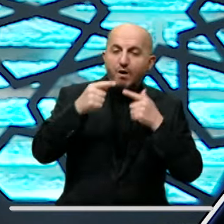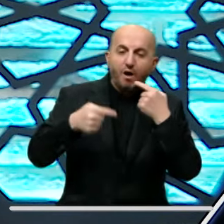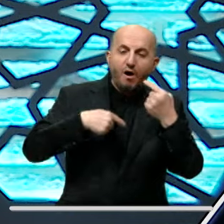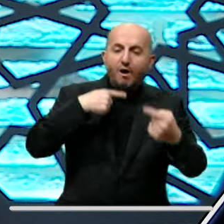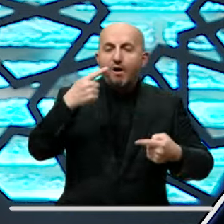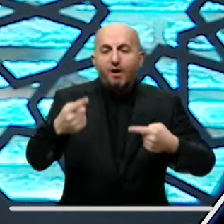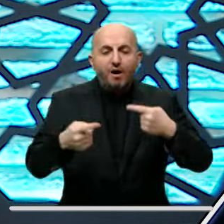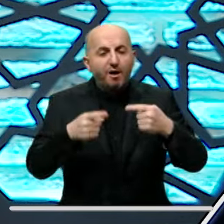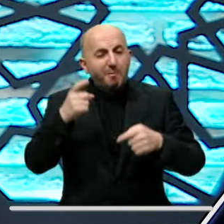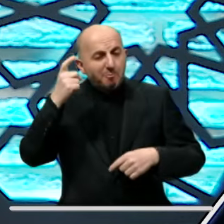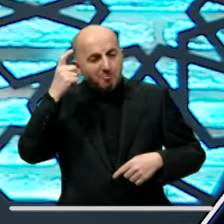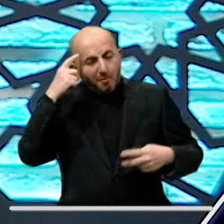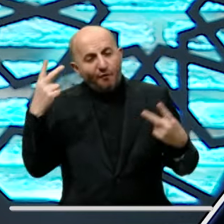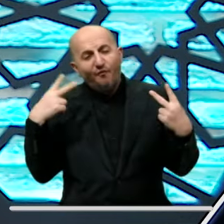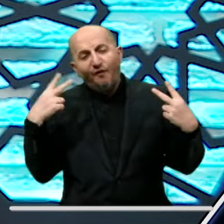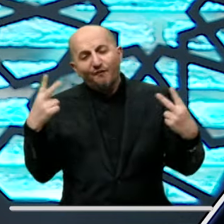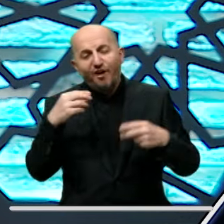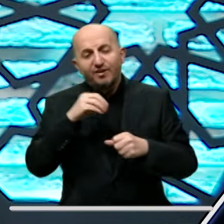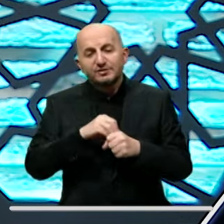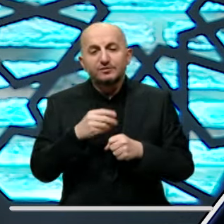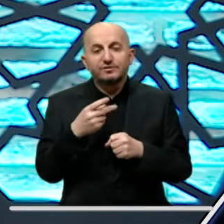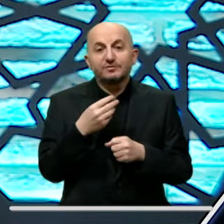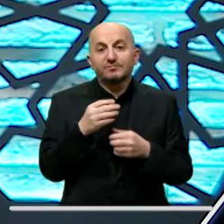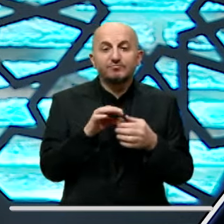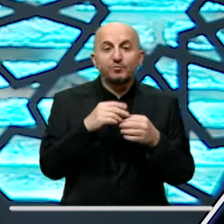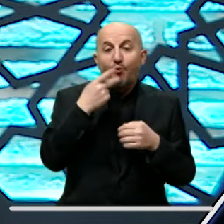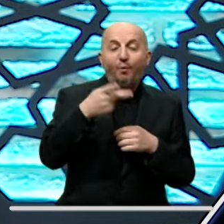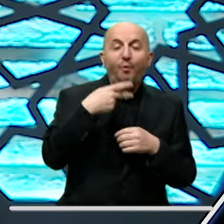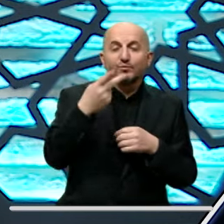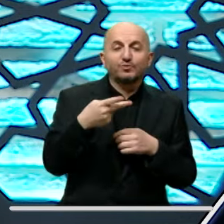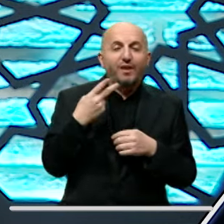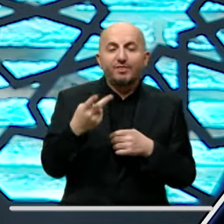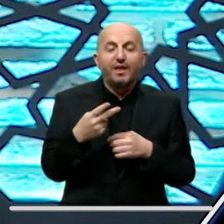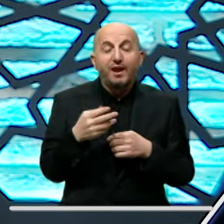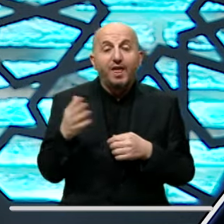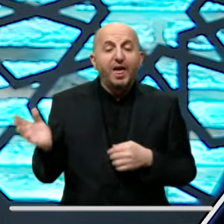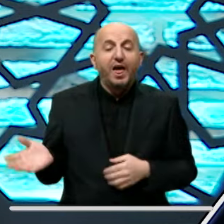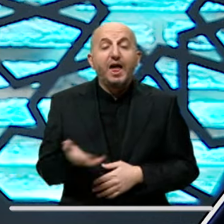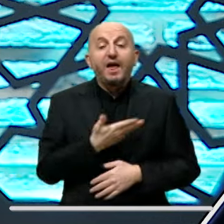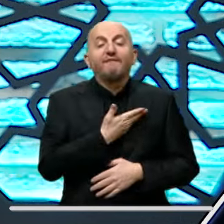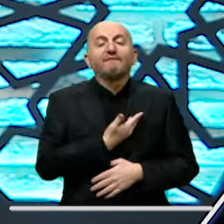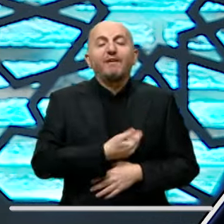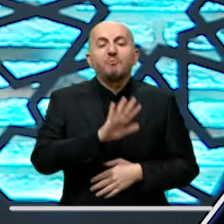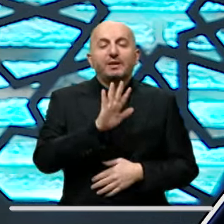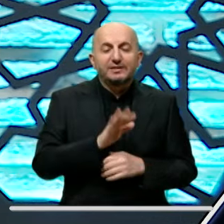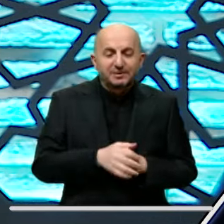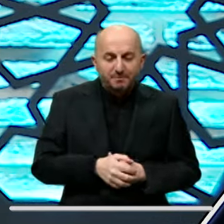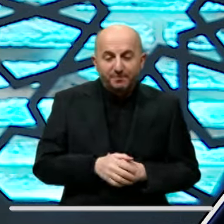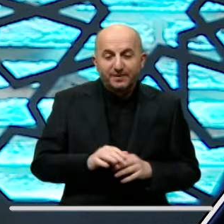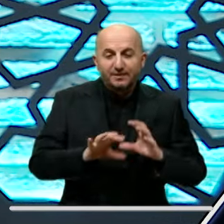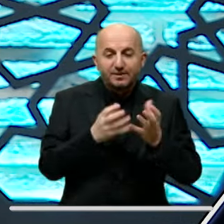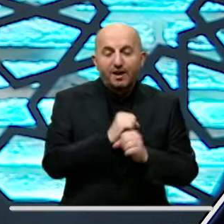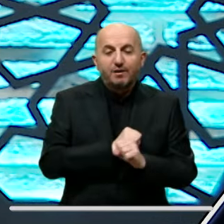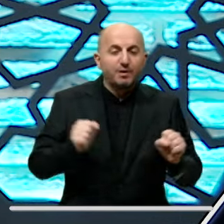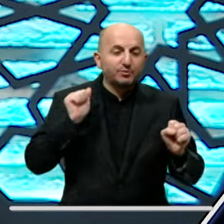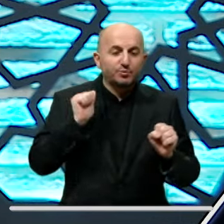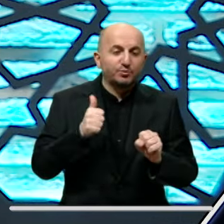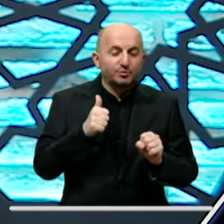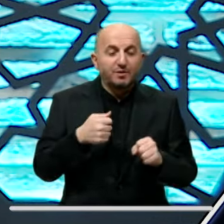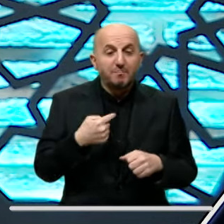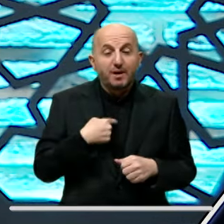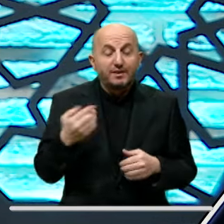ve bilgiçlik etmek için lügat paralayanlar en sevmediğim ve kıyamet günü